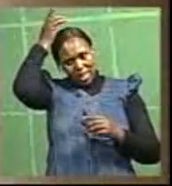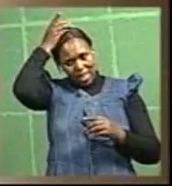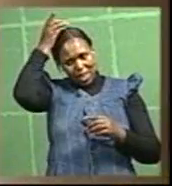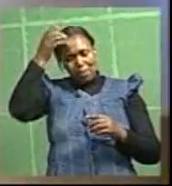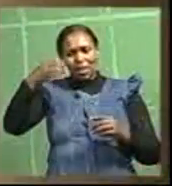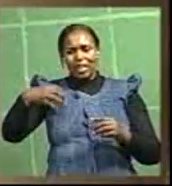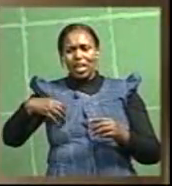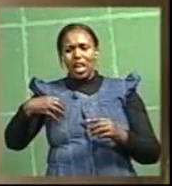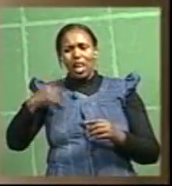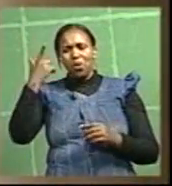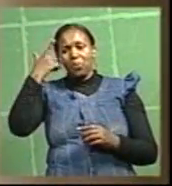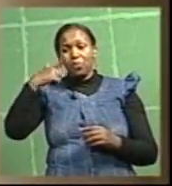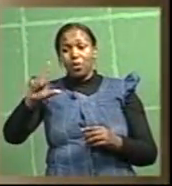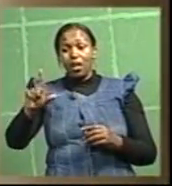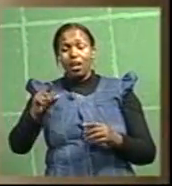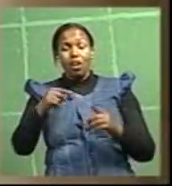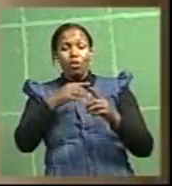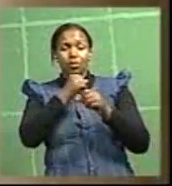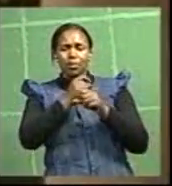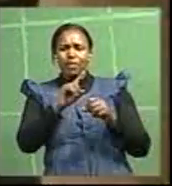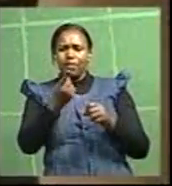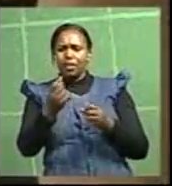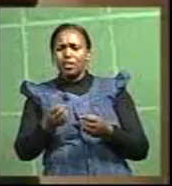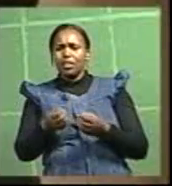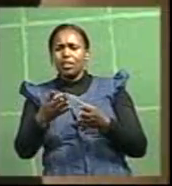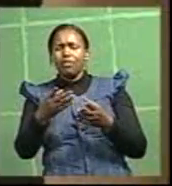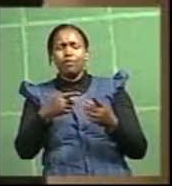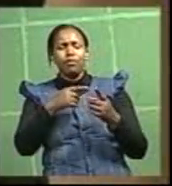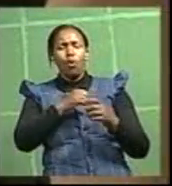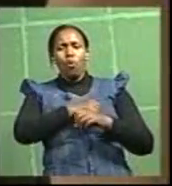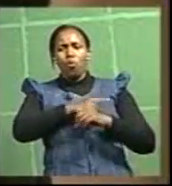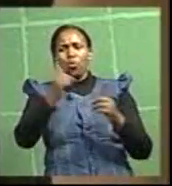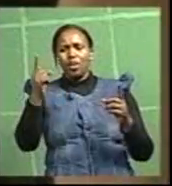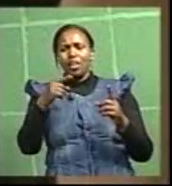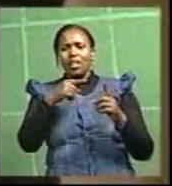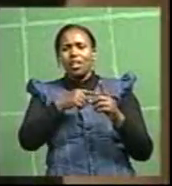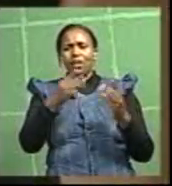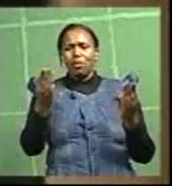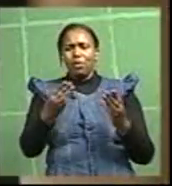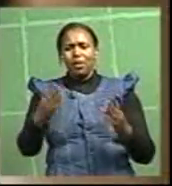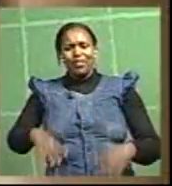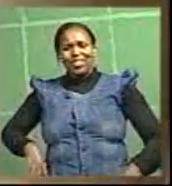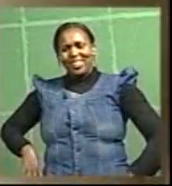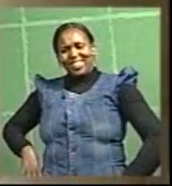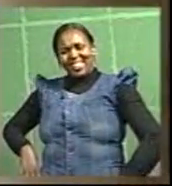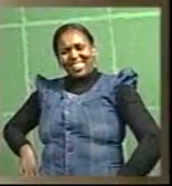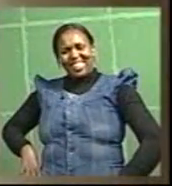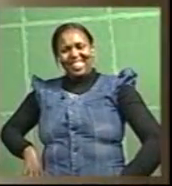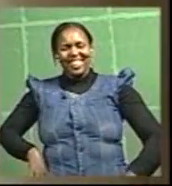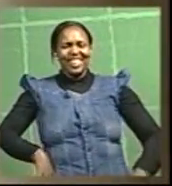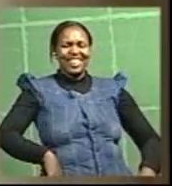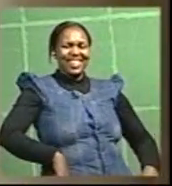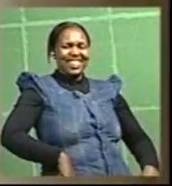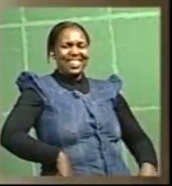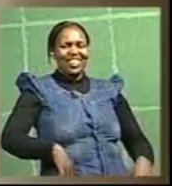kulomnyaka. Lo msebenzi ucala ngokuthi sikhlonyeliswe intfombatana lebeyithandwa ngamakhamera uma kuthethulwa titombe iphindzeke imena